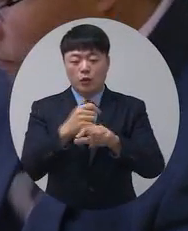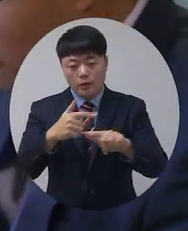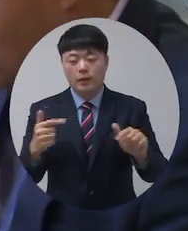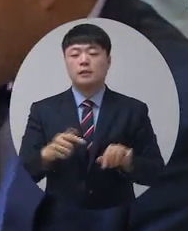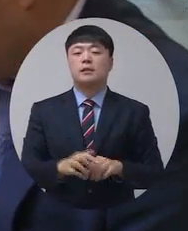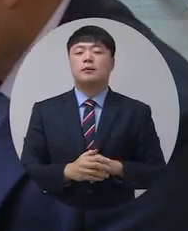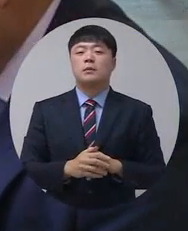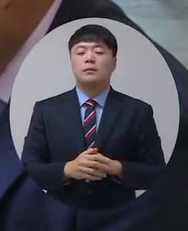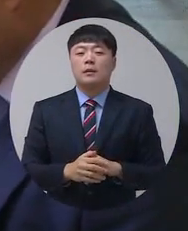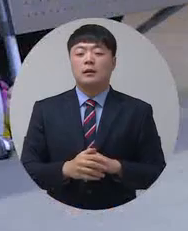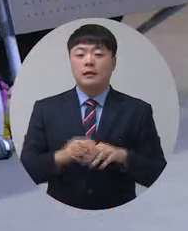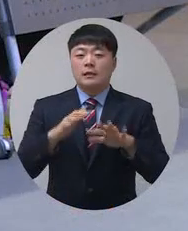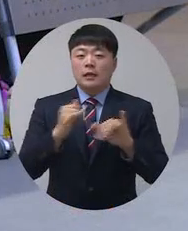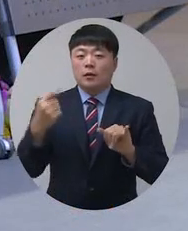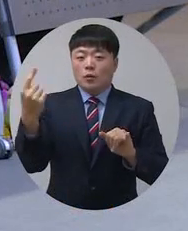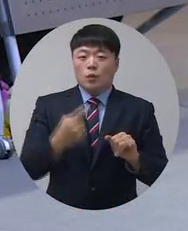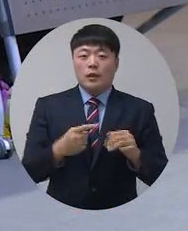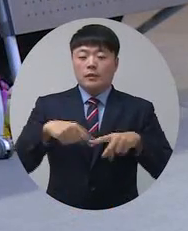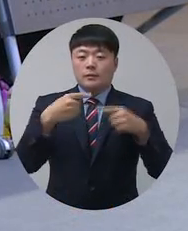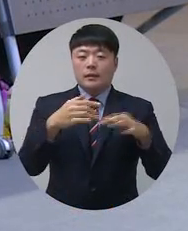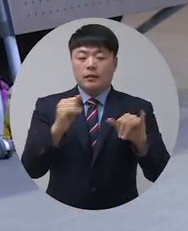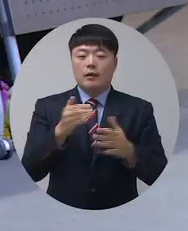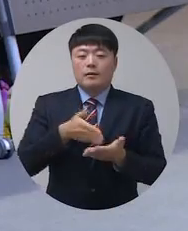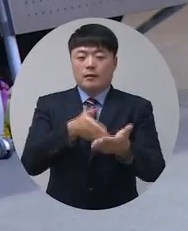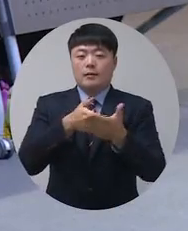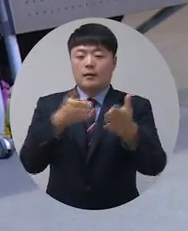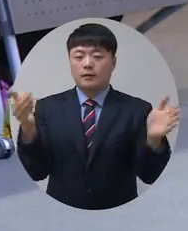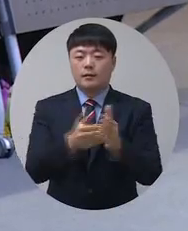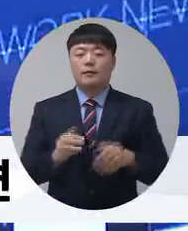대해 참석자들의 다양한 의견이 제시됐습니다.